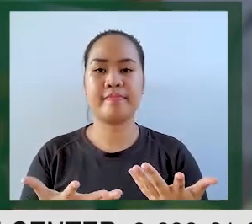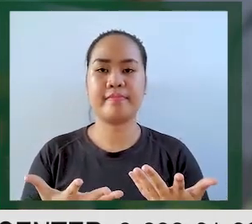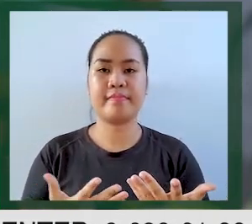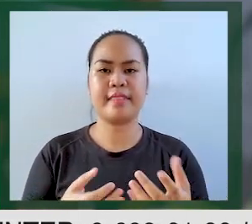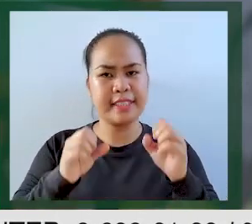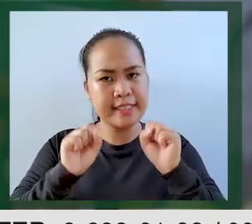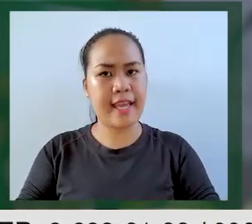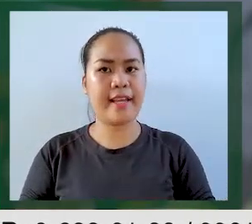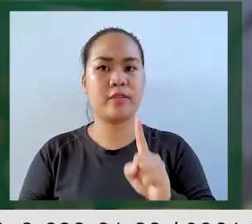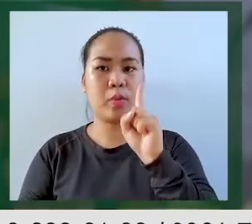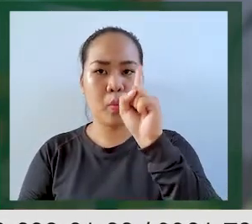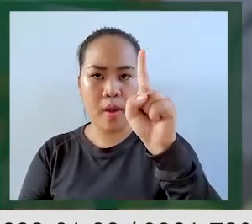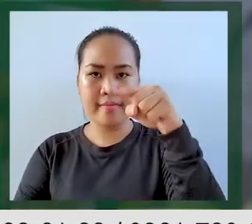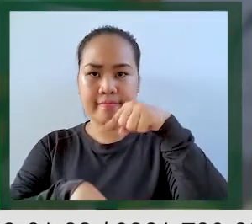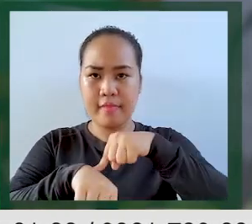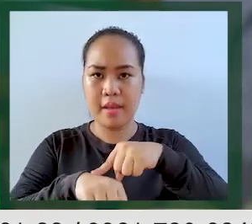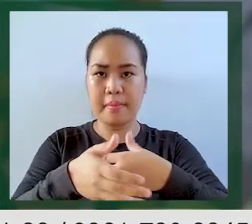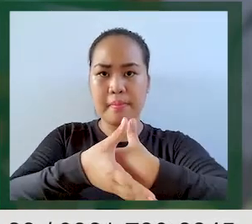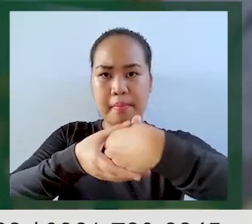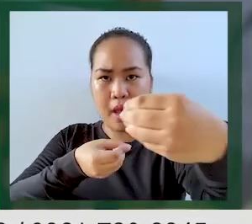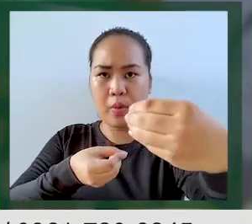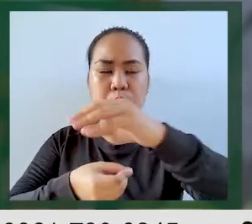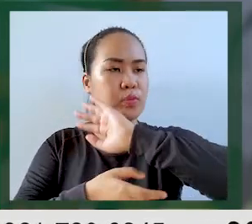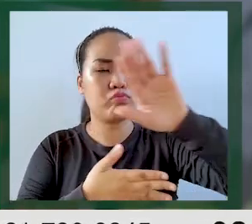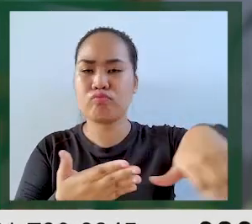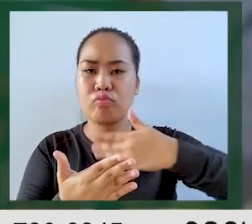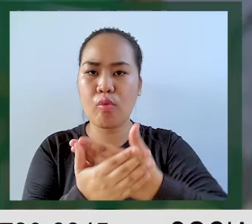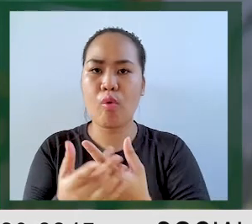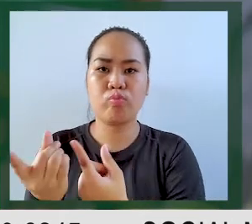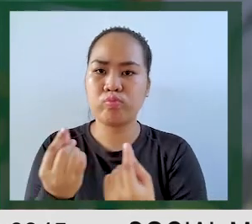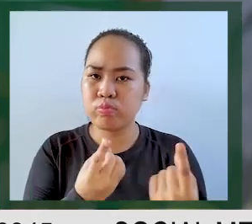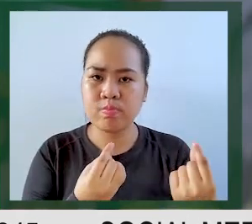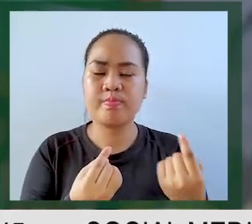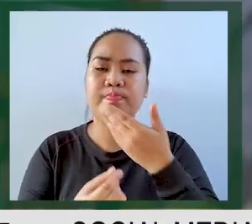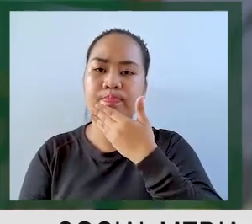kaya nga ng isang labas na lang, gawin na natin lahat ng errands